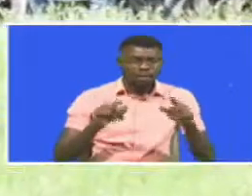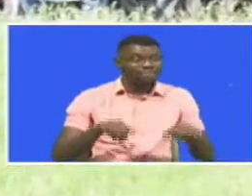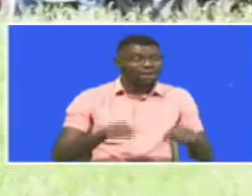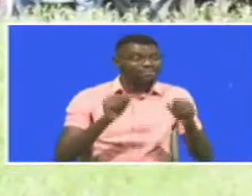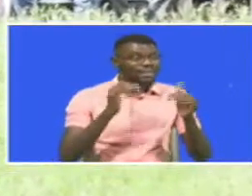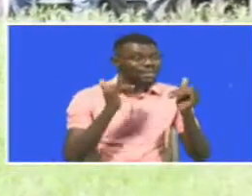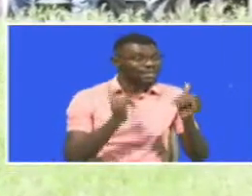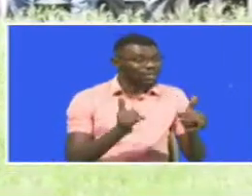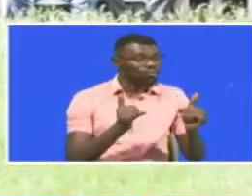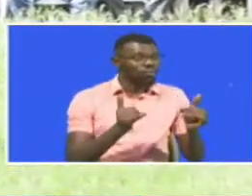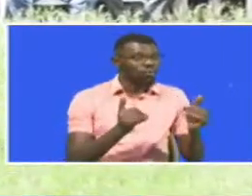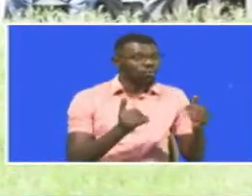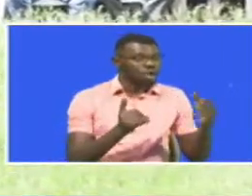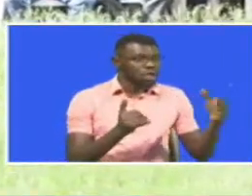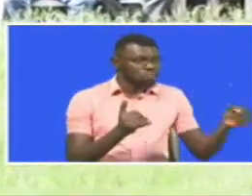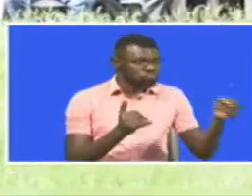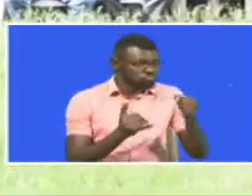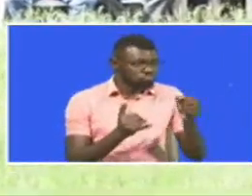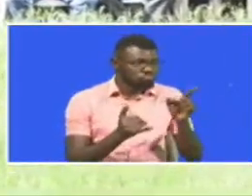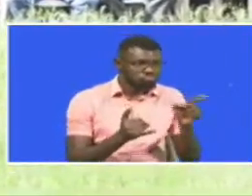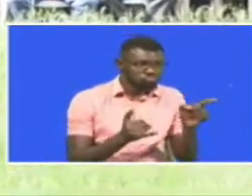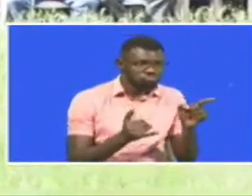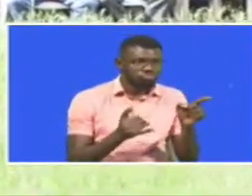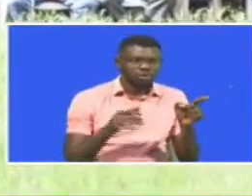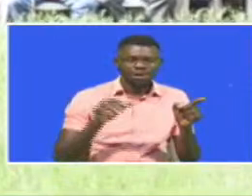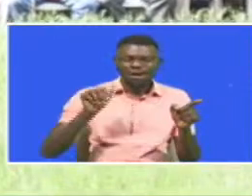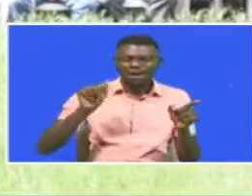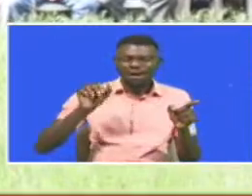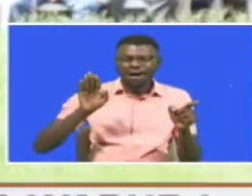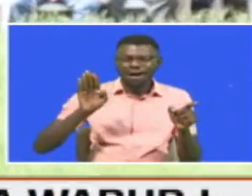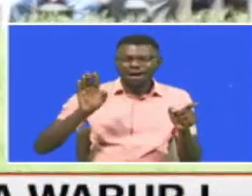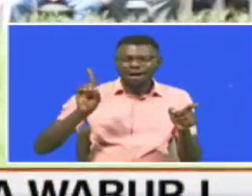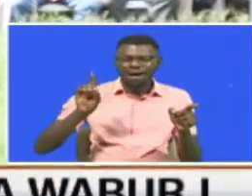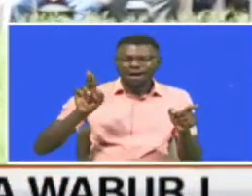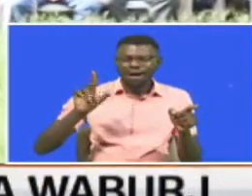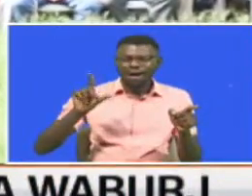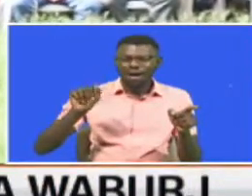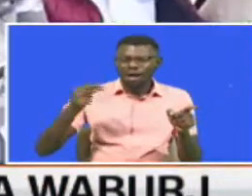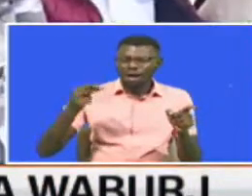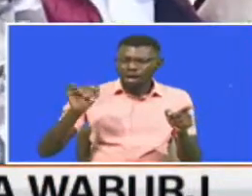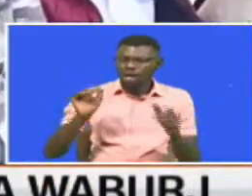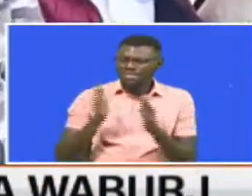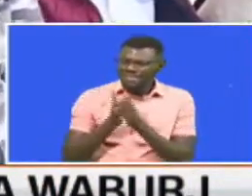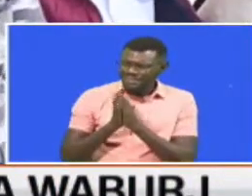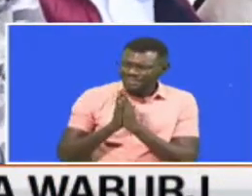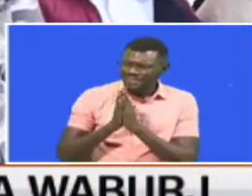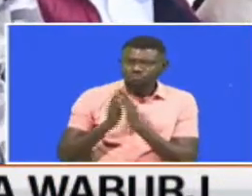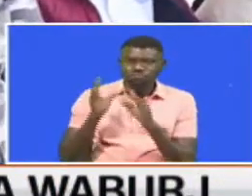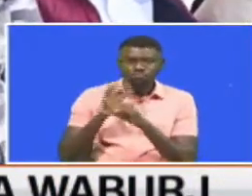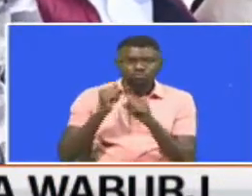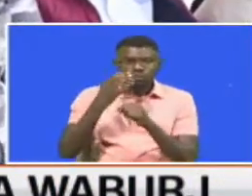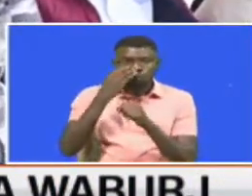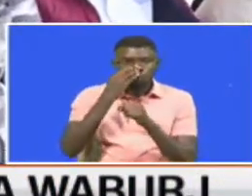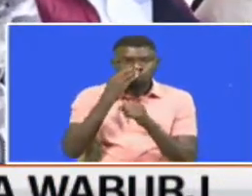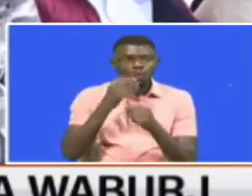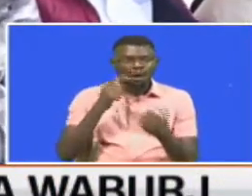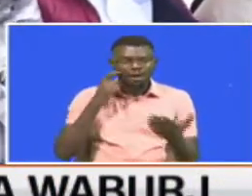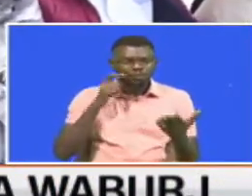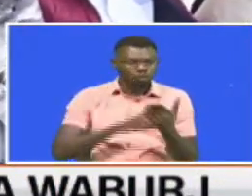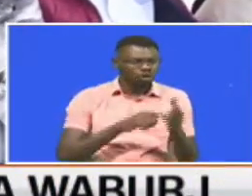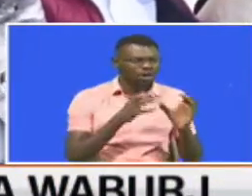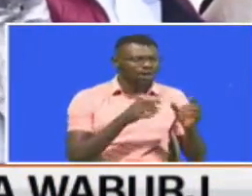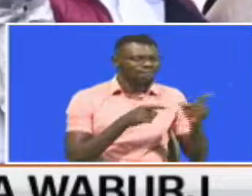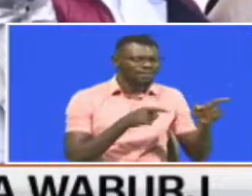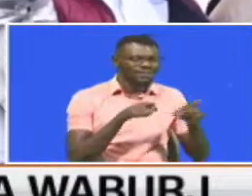anayeingia mamlakani kwa jina Abdullahi Konte alimsihi Rais William Ruto kuitambua jamii ya Waburji na kuahidi kufanya kazi na